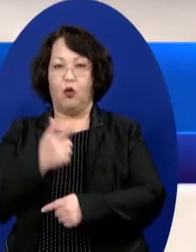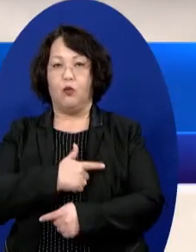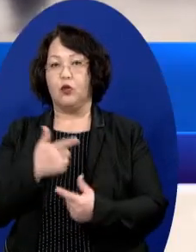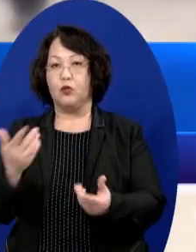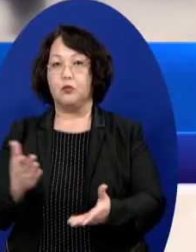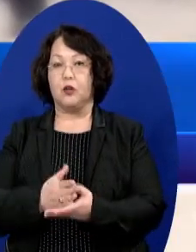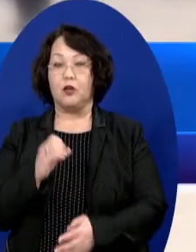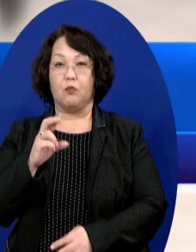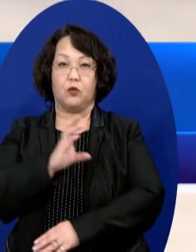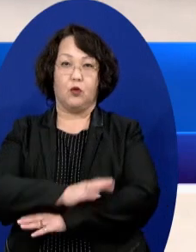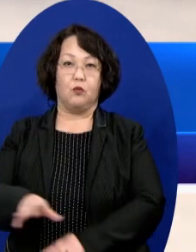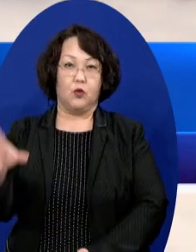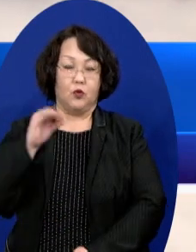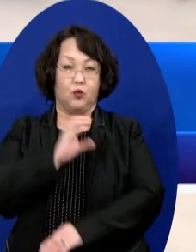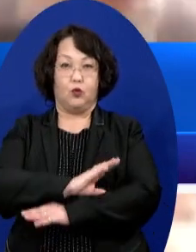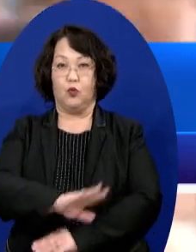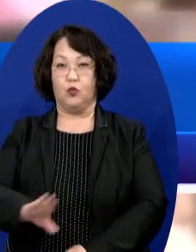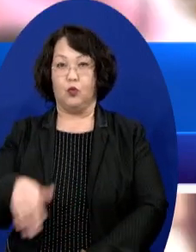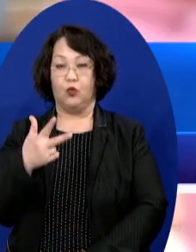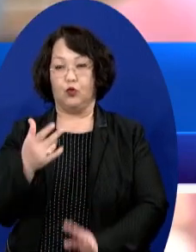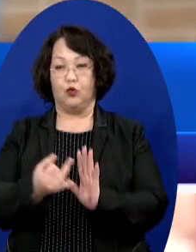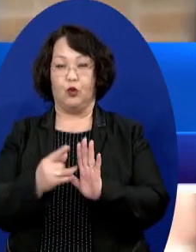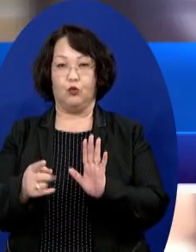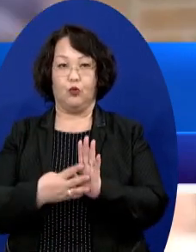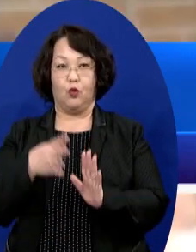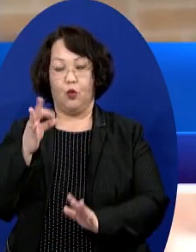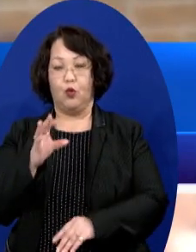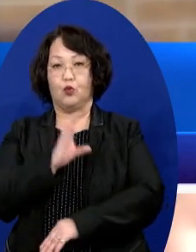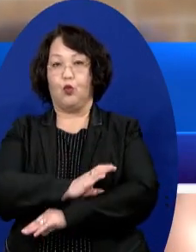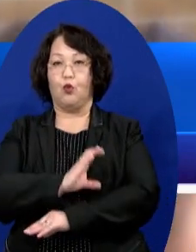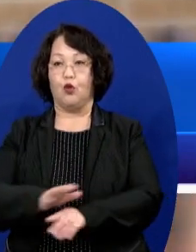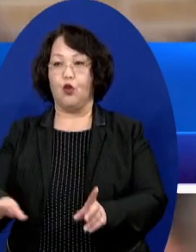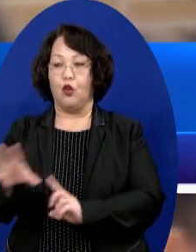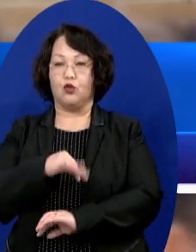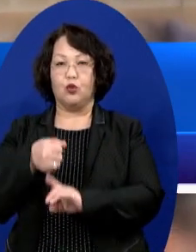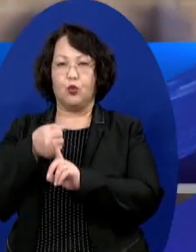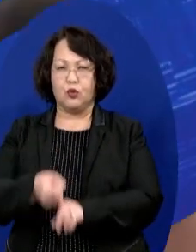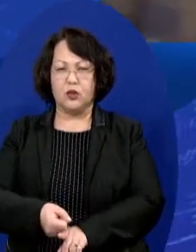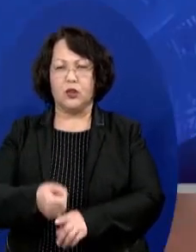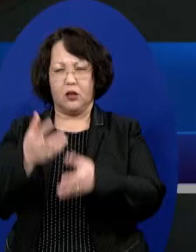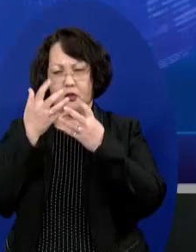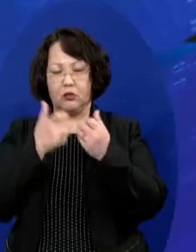Ерөнхий боловсролын сургуулийн нийт сурагчдын 37.9% нь сургуулийн орчинд хүчирхийлэлд өртөж байна.